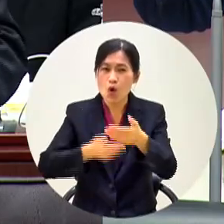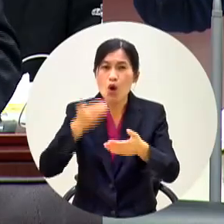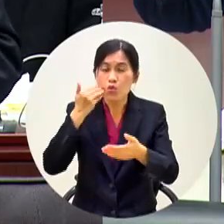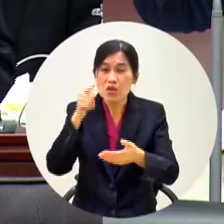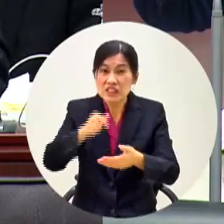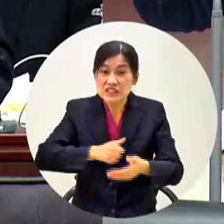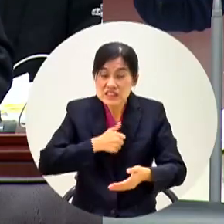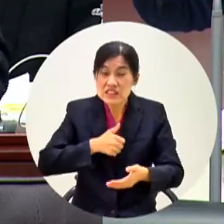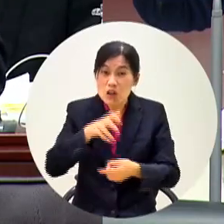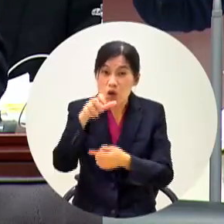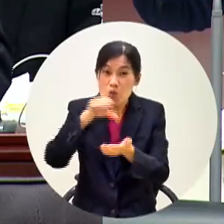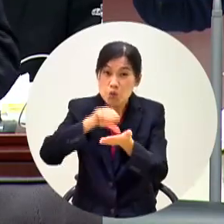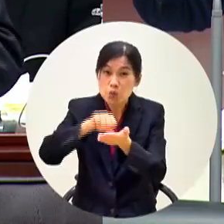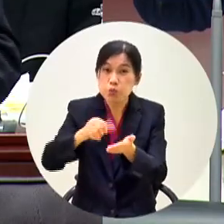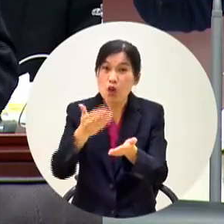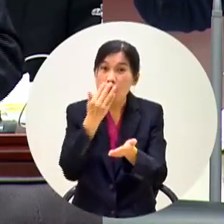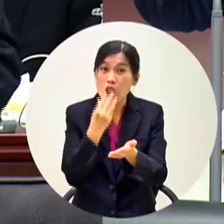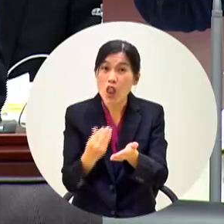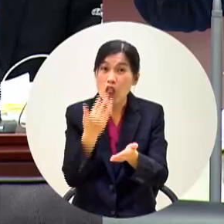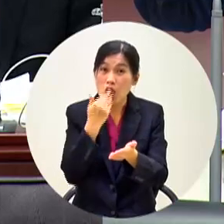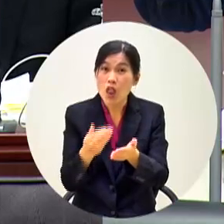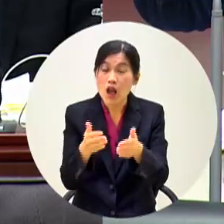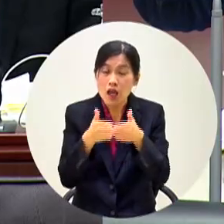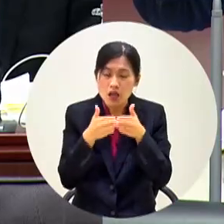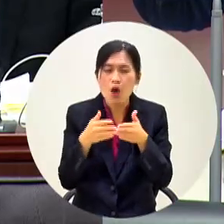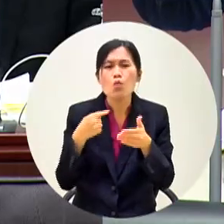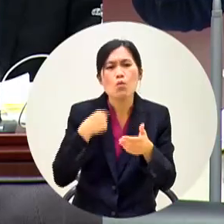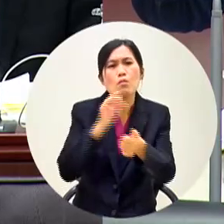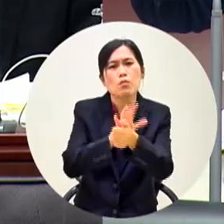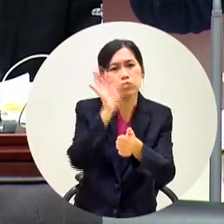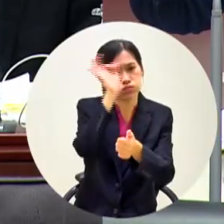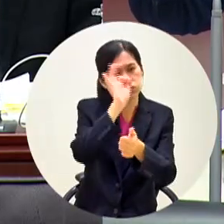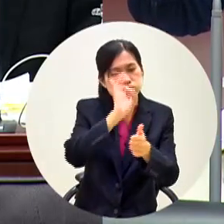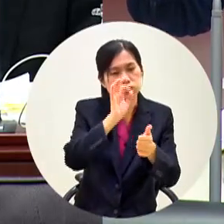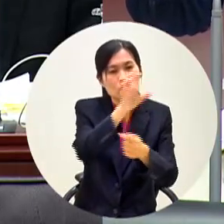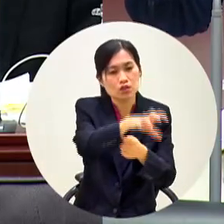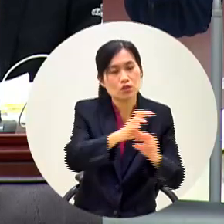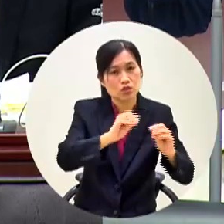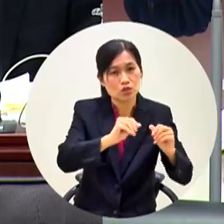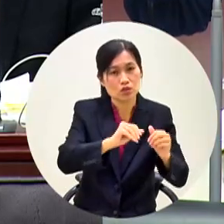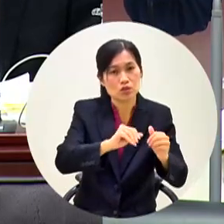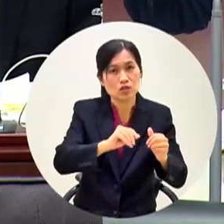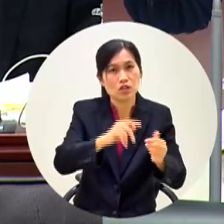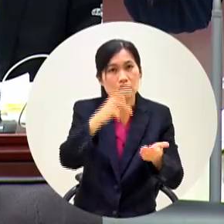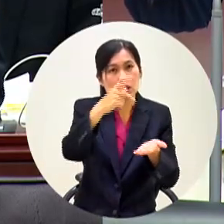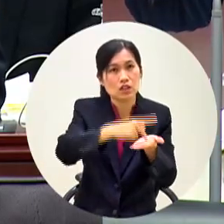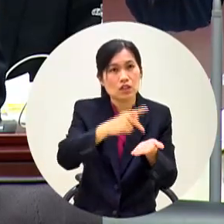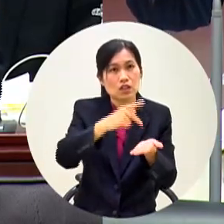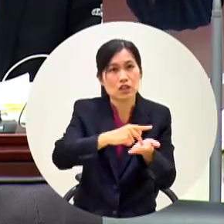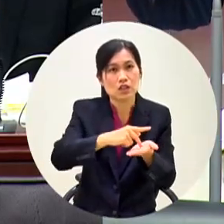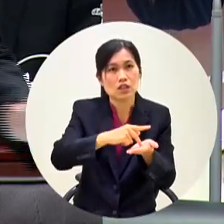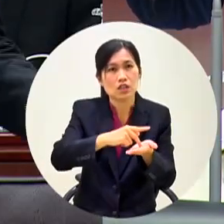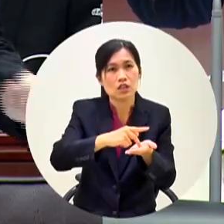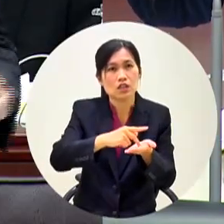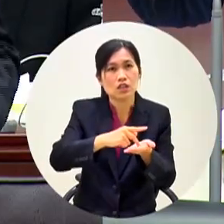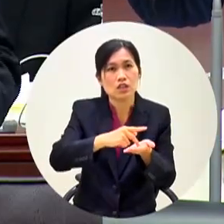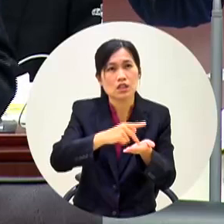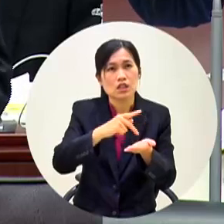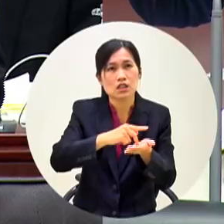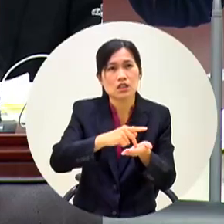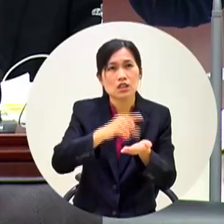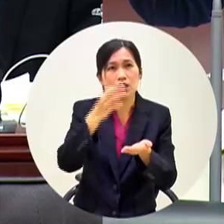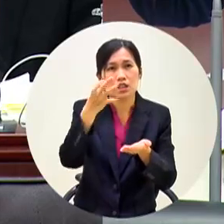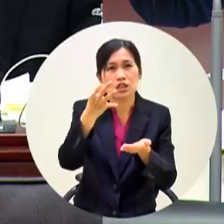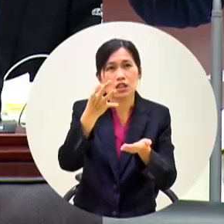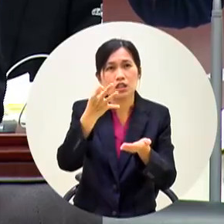地啊，忙酸呀，那我们要帮他找一块农地给他， 对嘛？承租嘛，并不是换。 这个租金我们